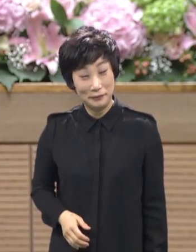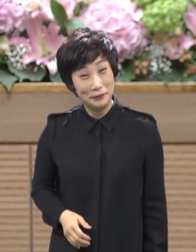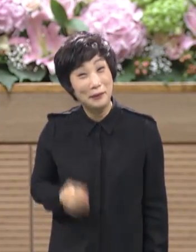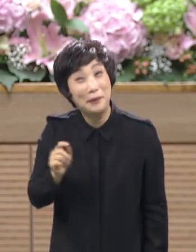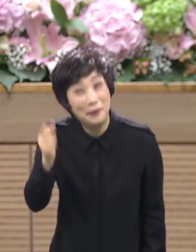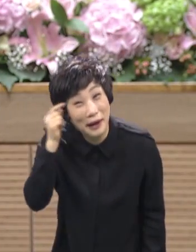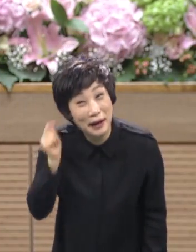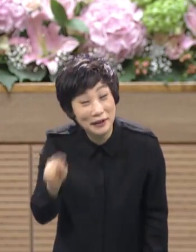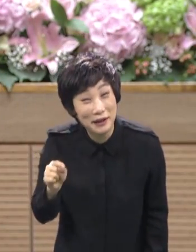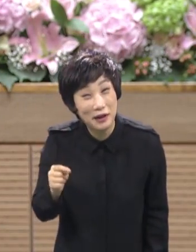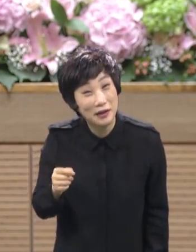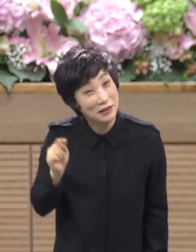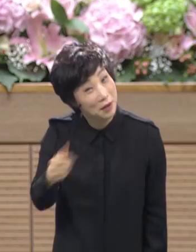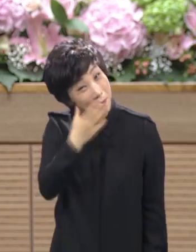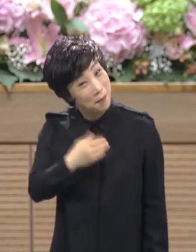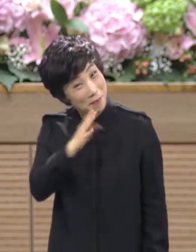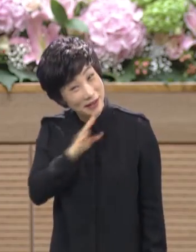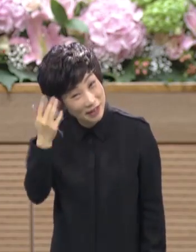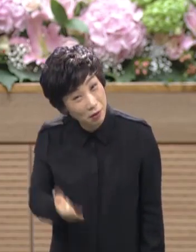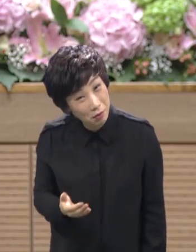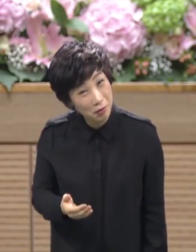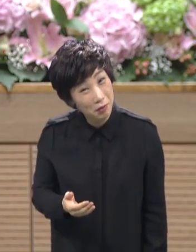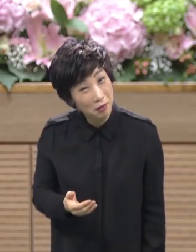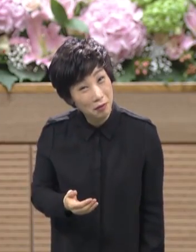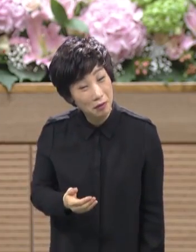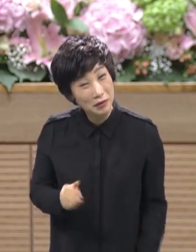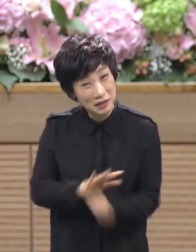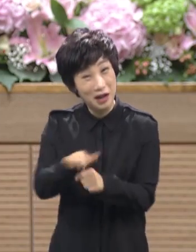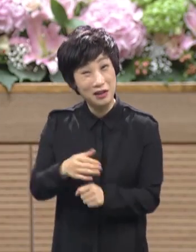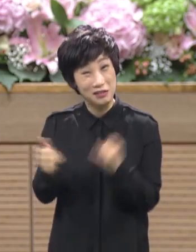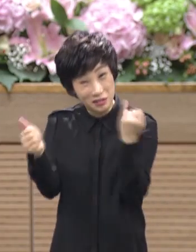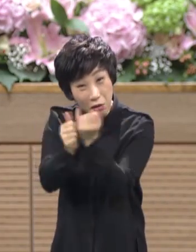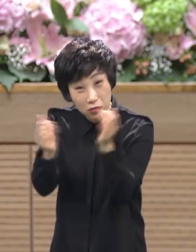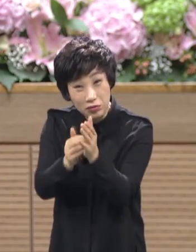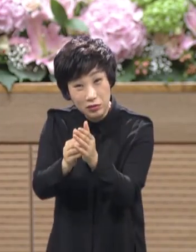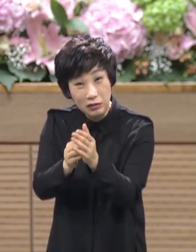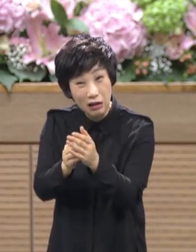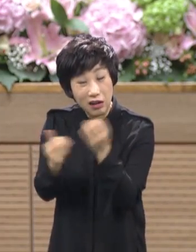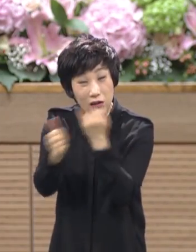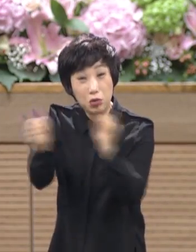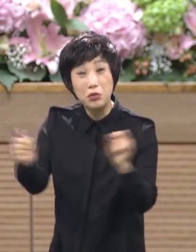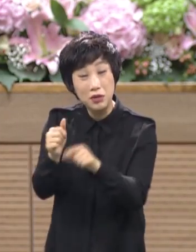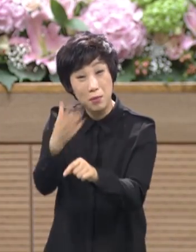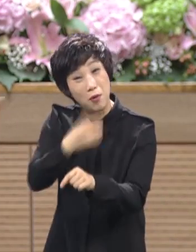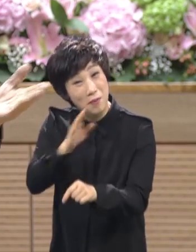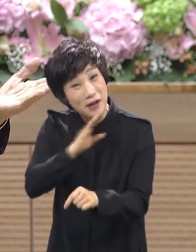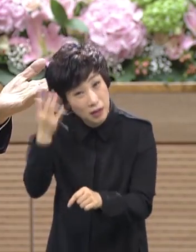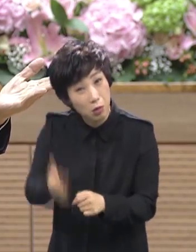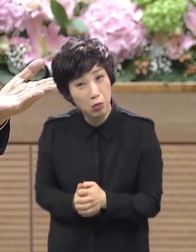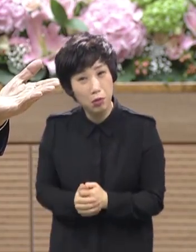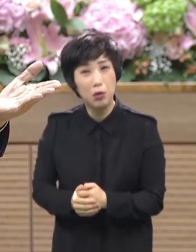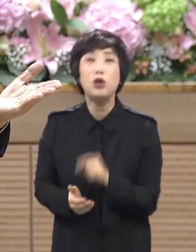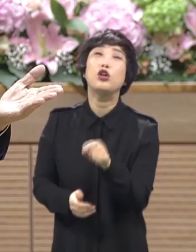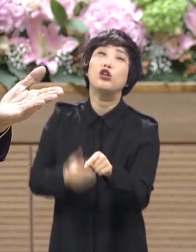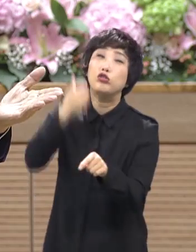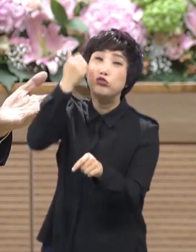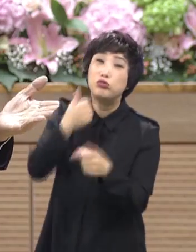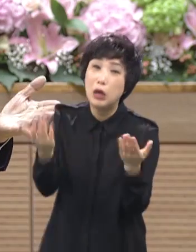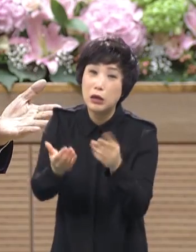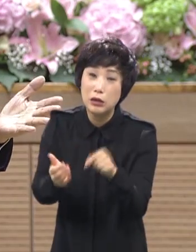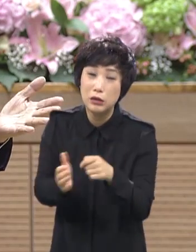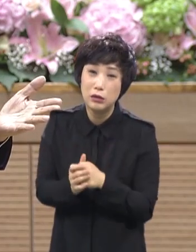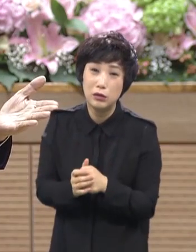이게 복이냐? 어? 이게 복이냐 그 말이오. 이게 복이냐? 그거 누가 하는 짓이오